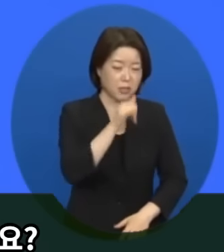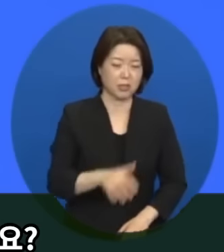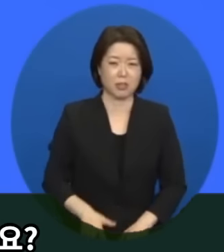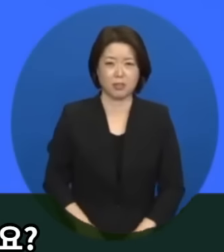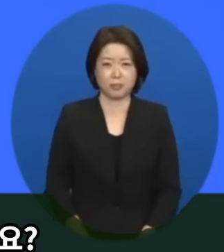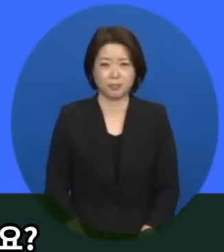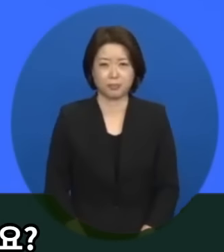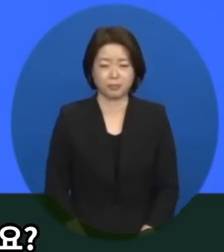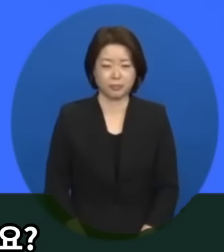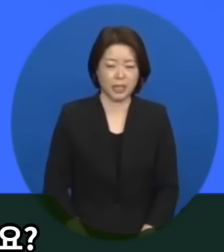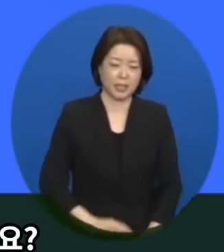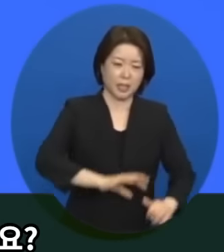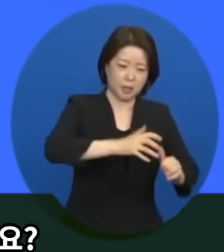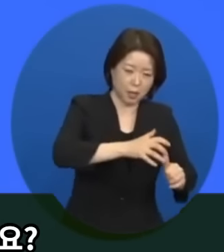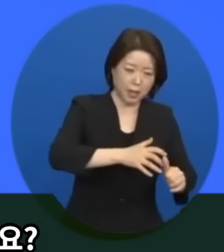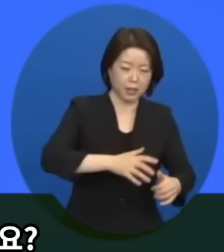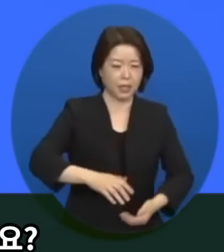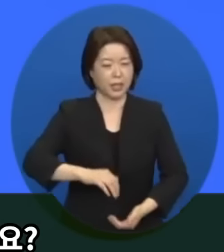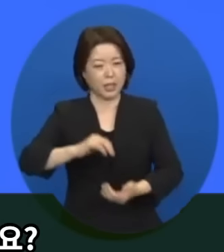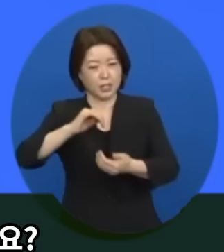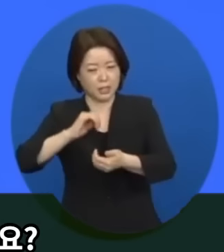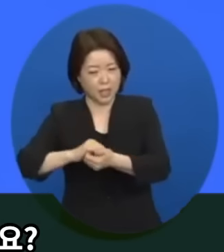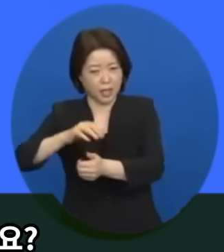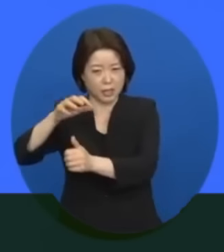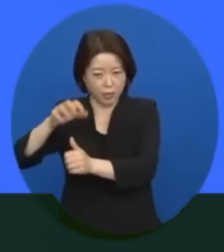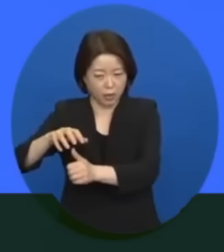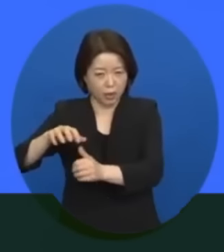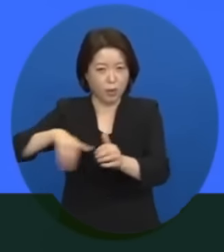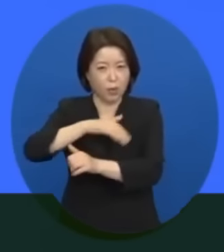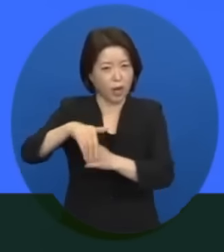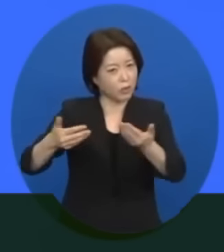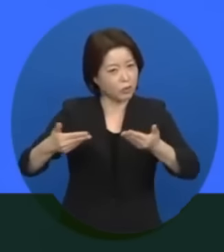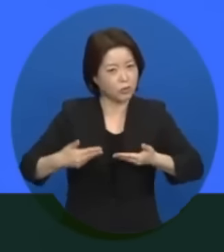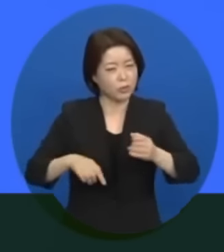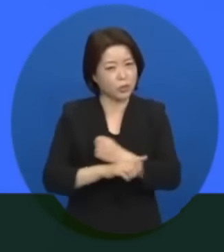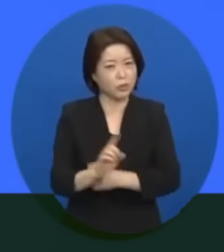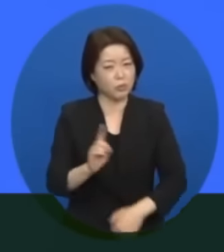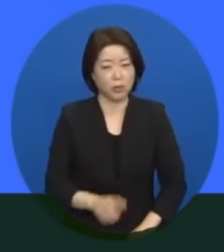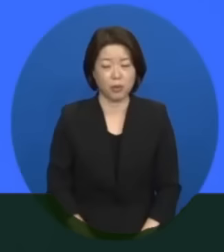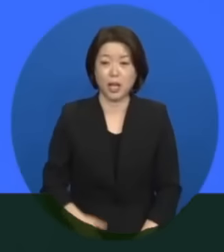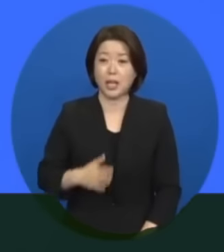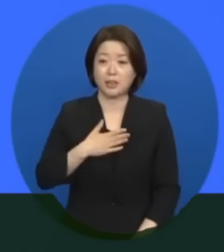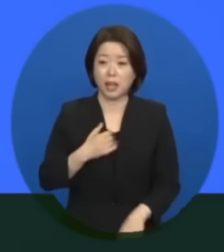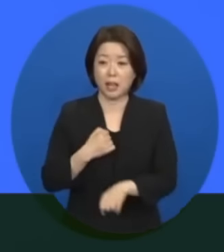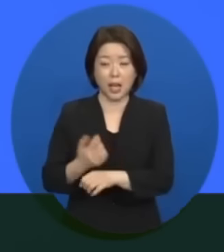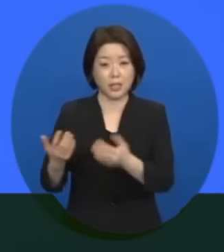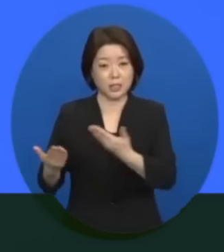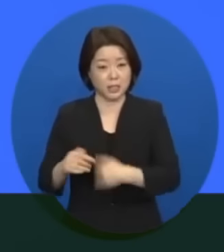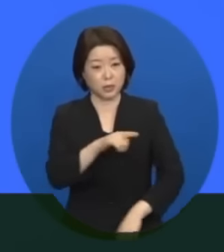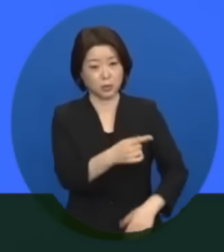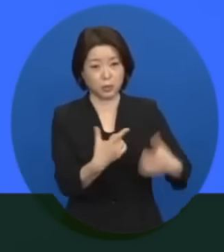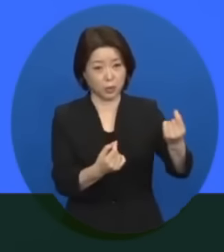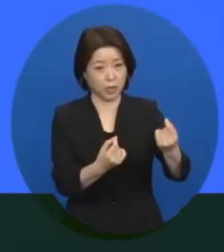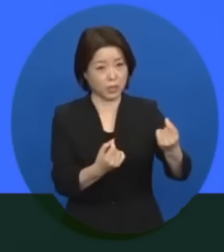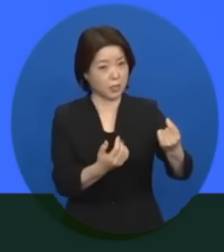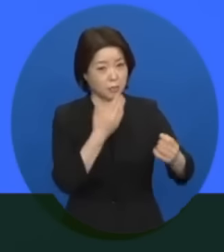한정된 장소라는 환경을 주실까요 내가 하는 일을 그도 하려면 정말